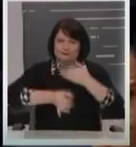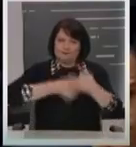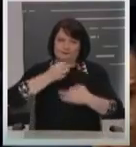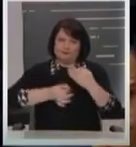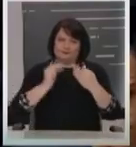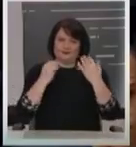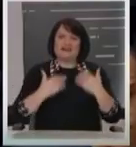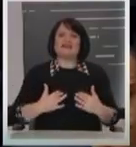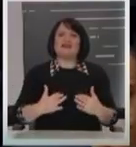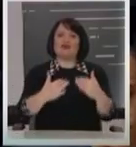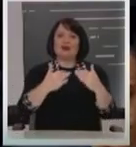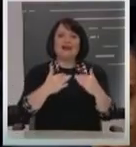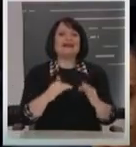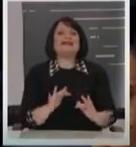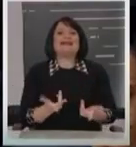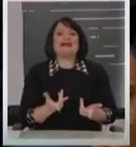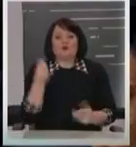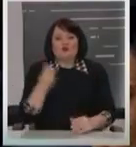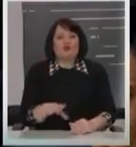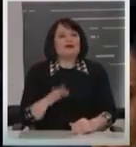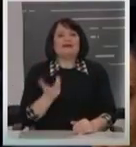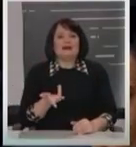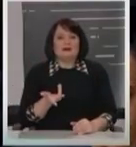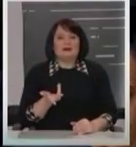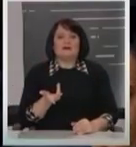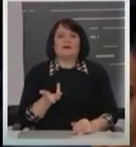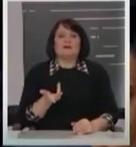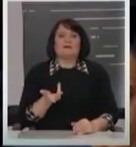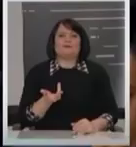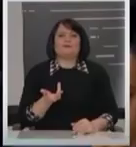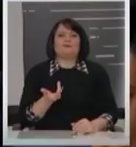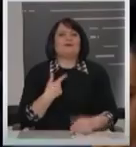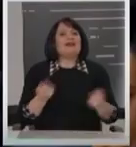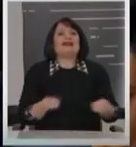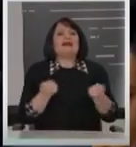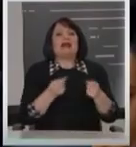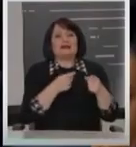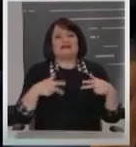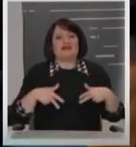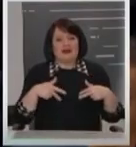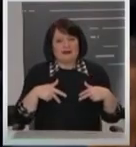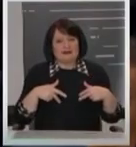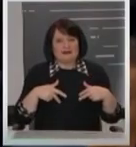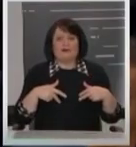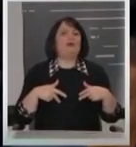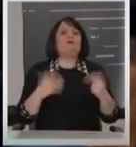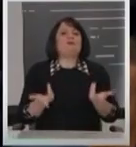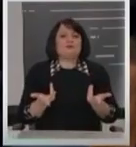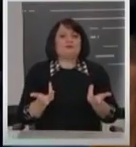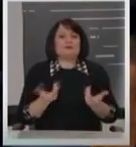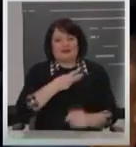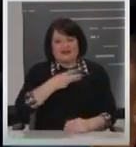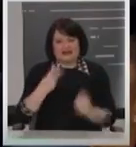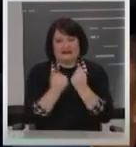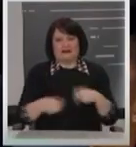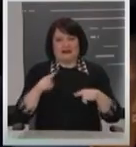ομιλία μου στη Βουλή, είναι ότι το χειρότερο το οποίο κάνατε σαν κυβέρνηση, η κυβέρνηση των ΣΥΡΙΖΑ